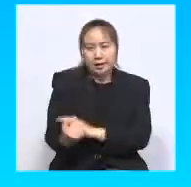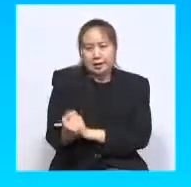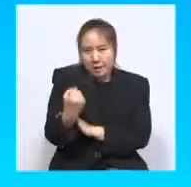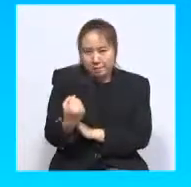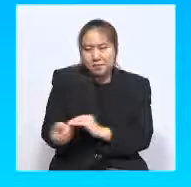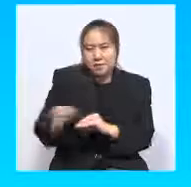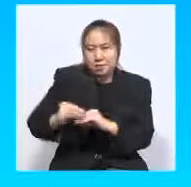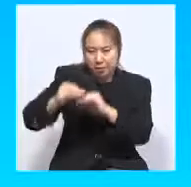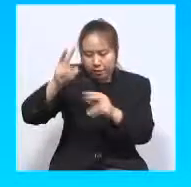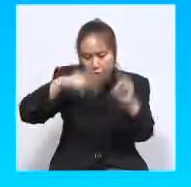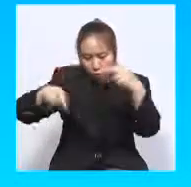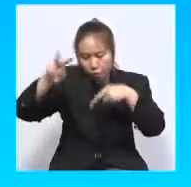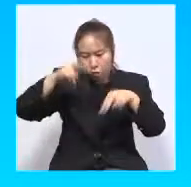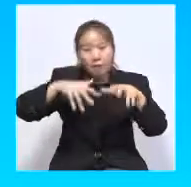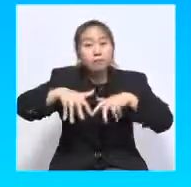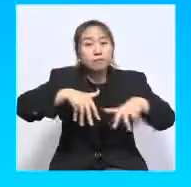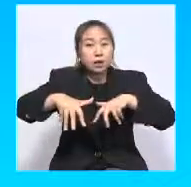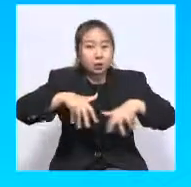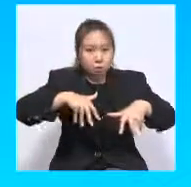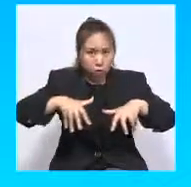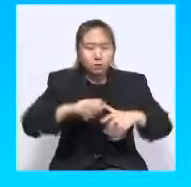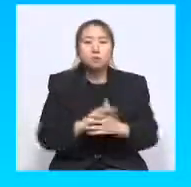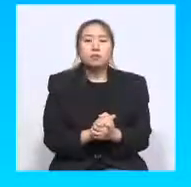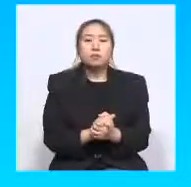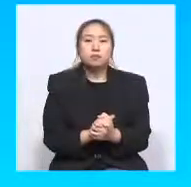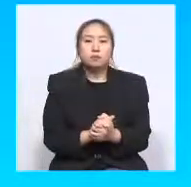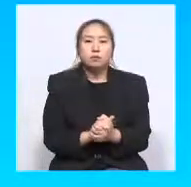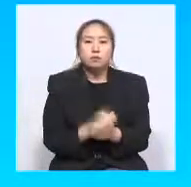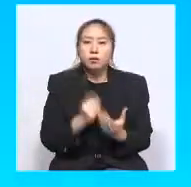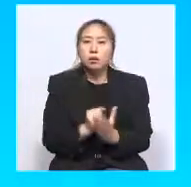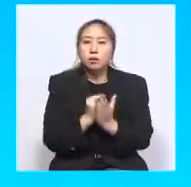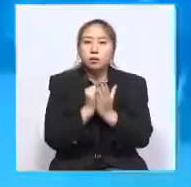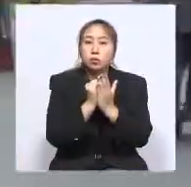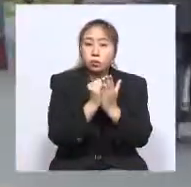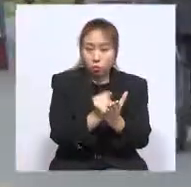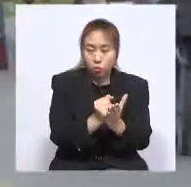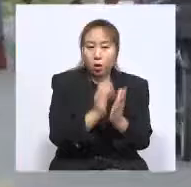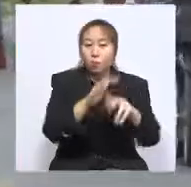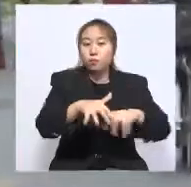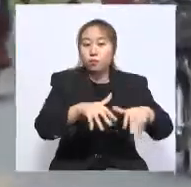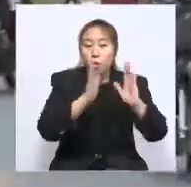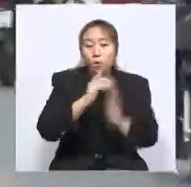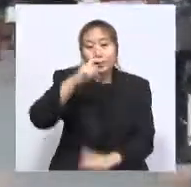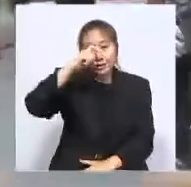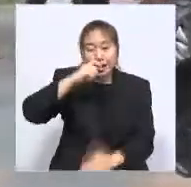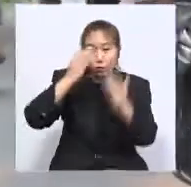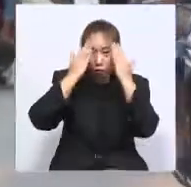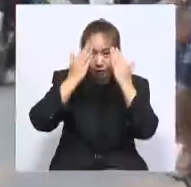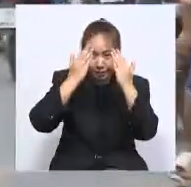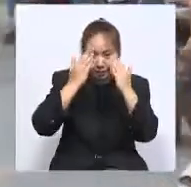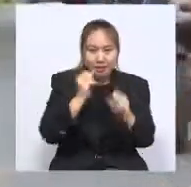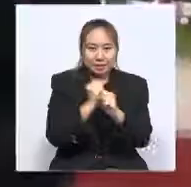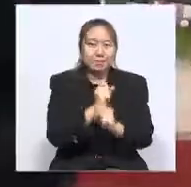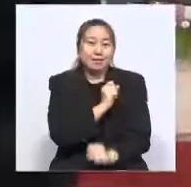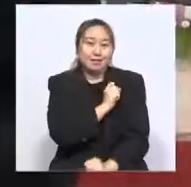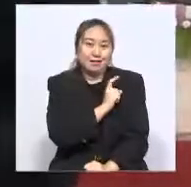ดดูแลรักษาความปลอดภัยให้กับพี่น้องประชาชนอย่างสูงสุดพร้อมทั้งอำนวยความสะดวกให้กับพี่น้องชาวไทยมุสลิมในการประก